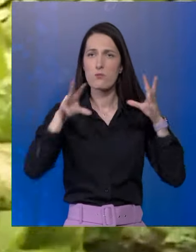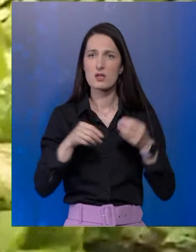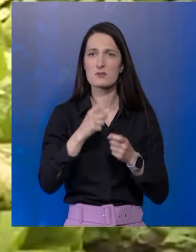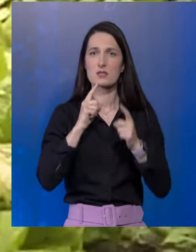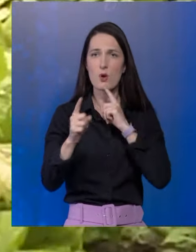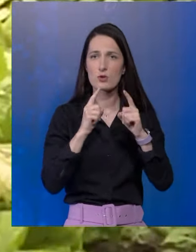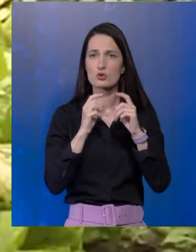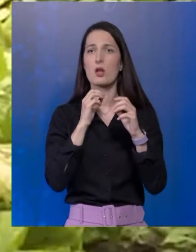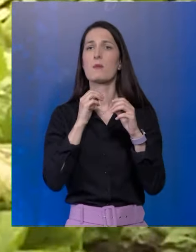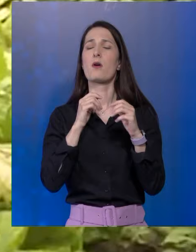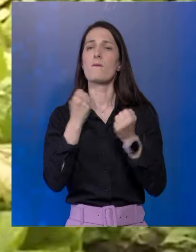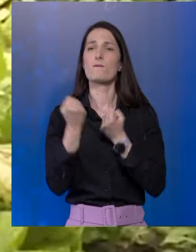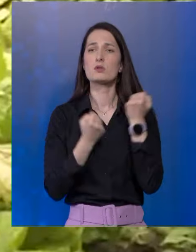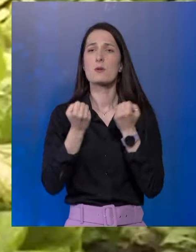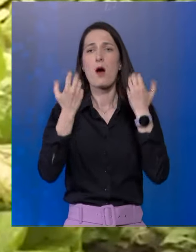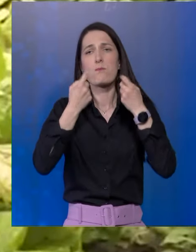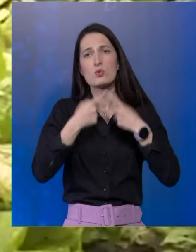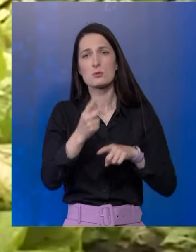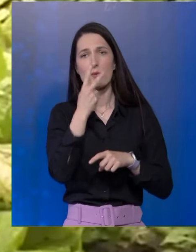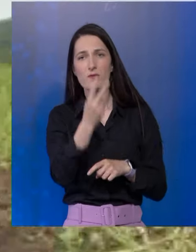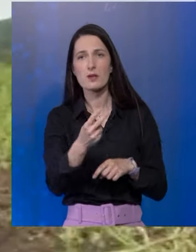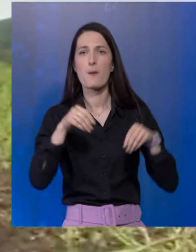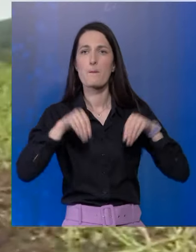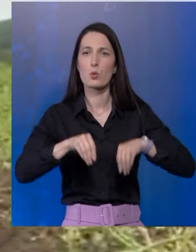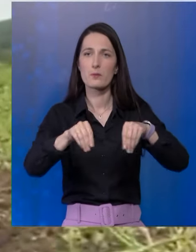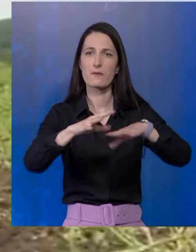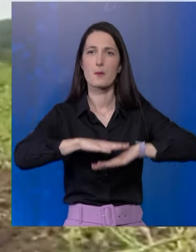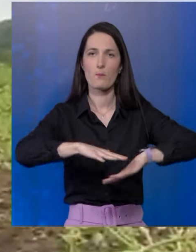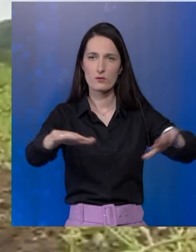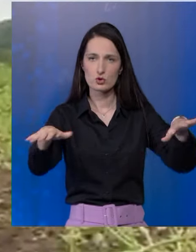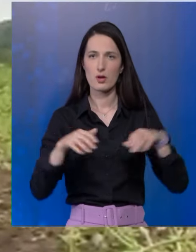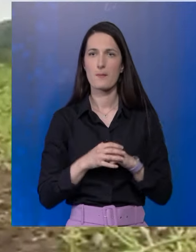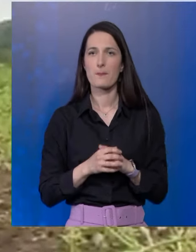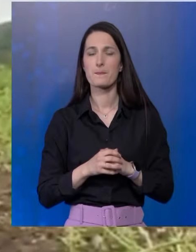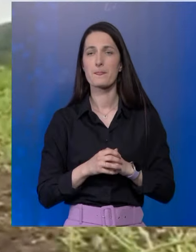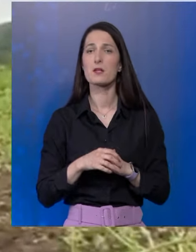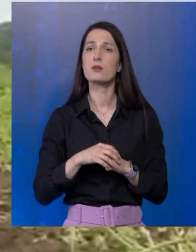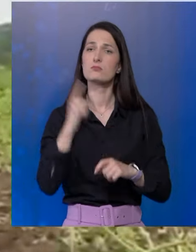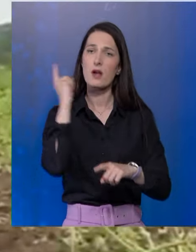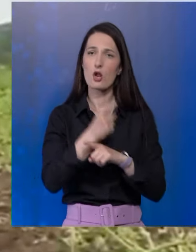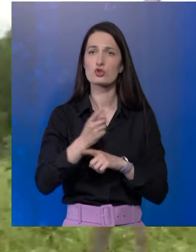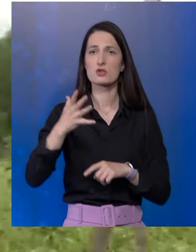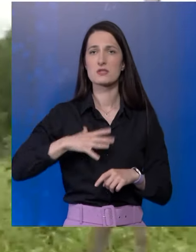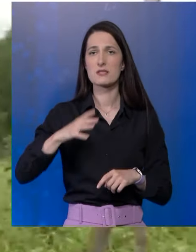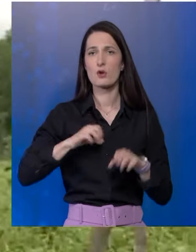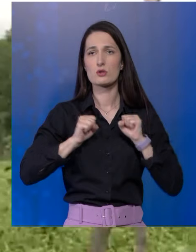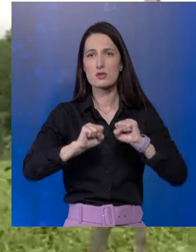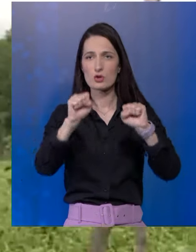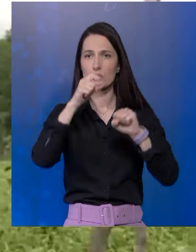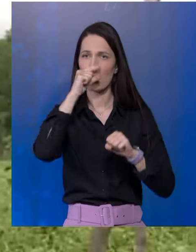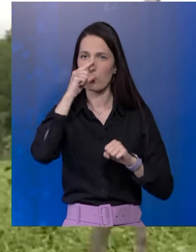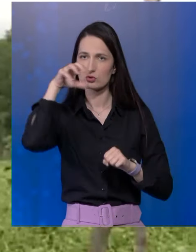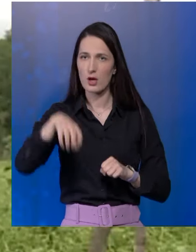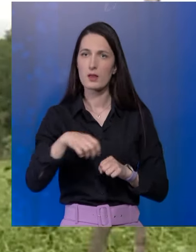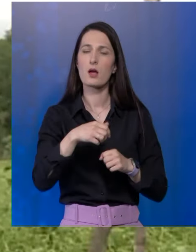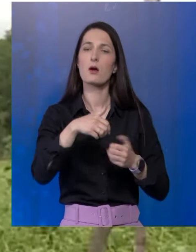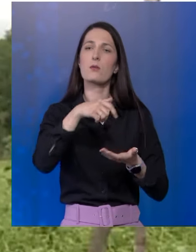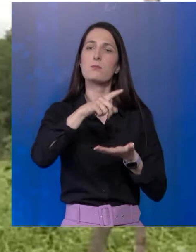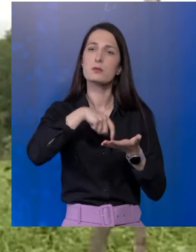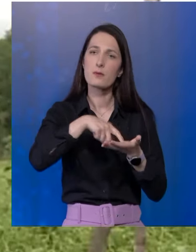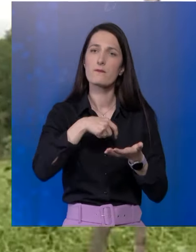komunikacijama, vozilima, a posebno je vidljiva na poljoprivrednim površinama. Naloženo je civilnoj zaštiti opštine da pribavi izvještaj